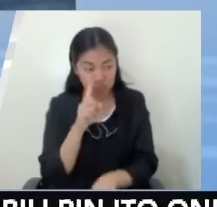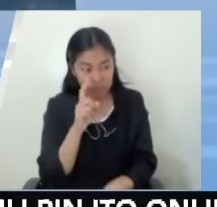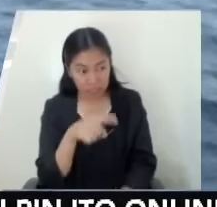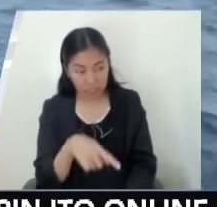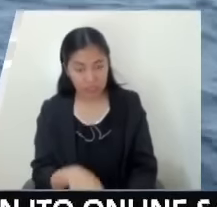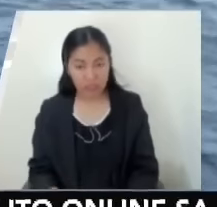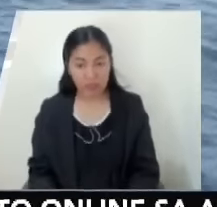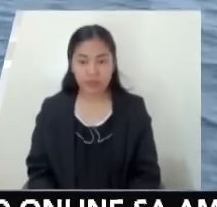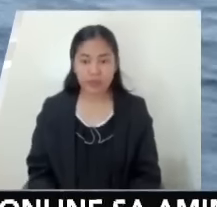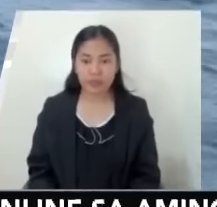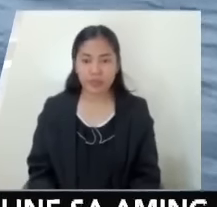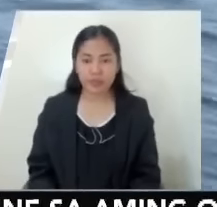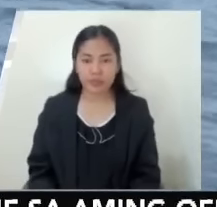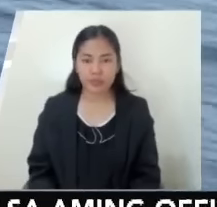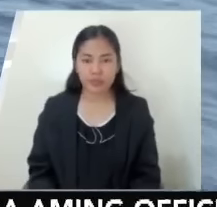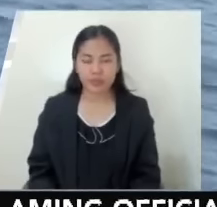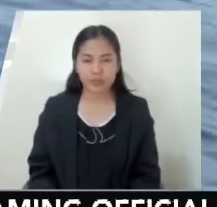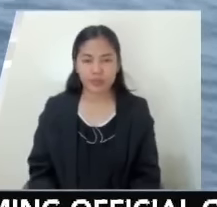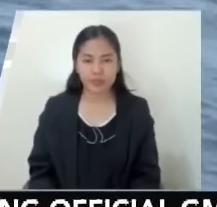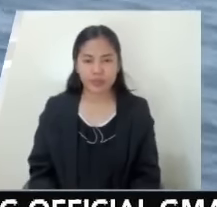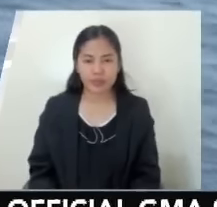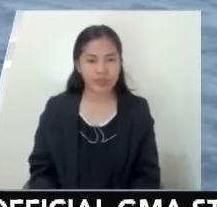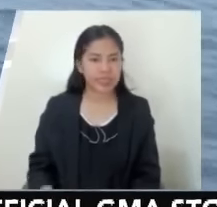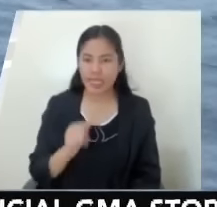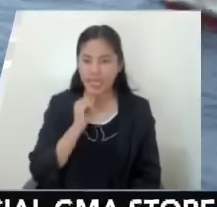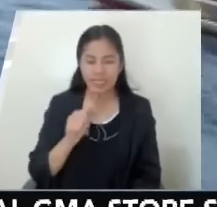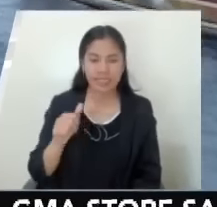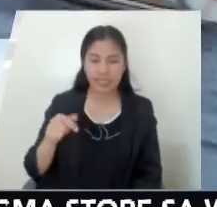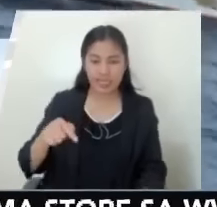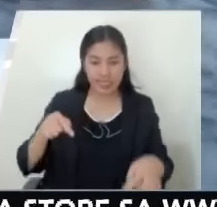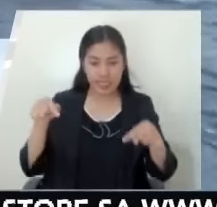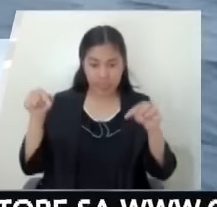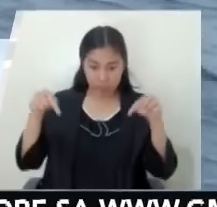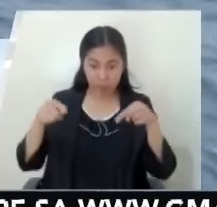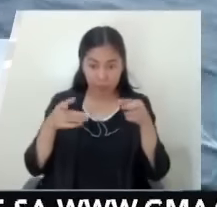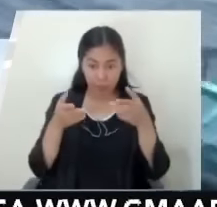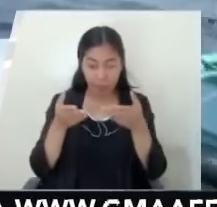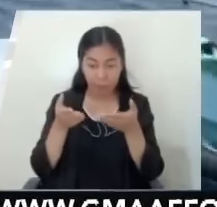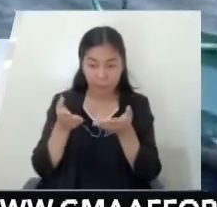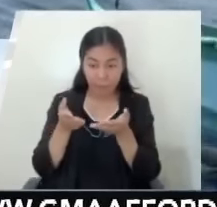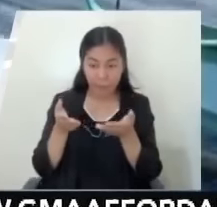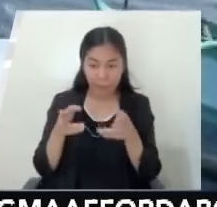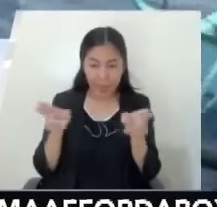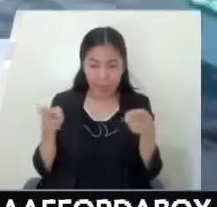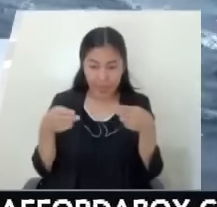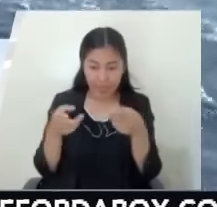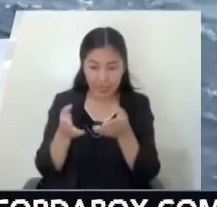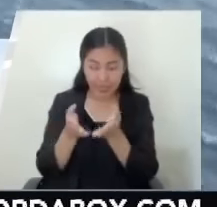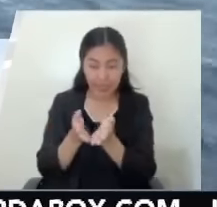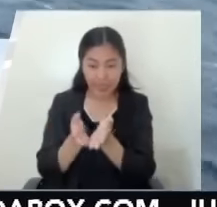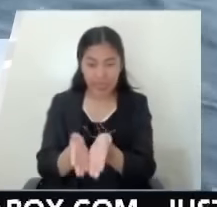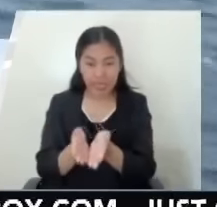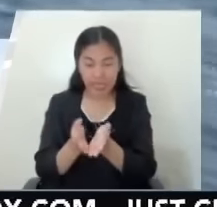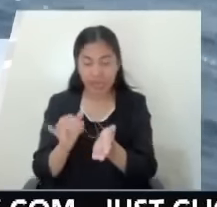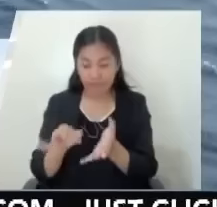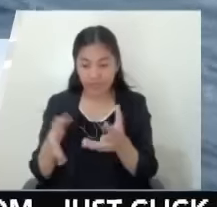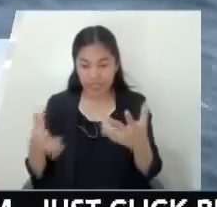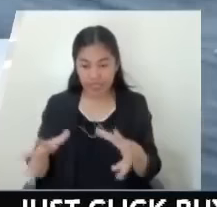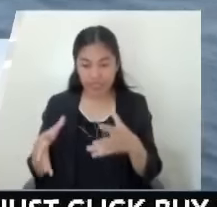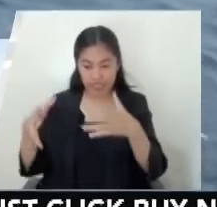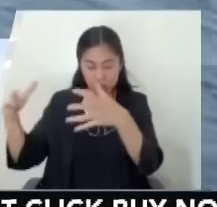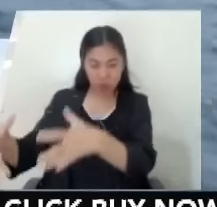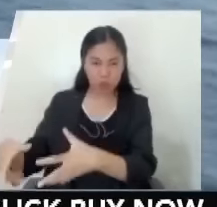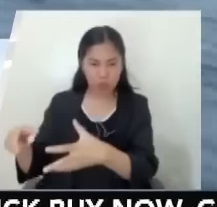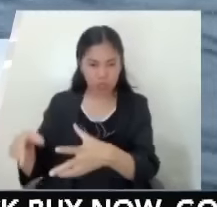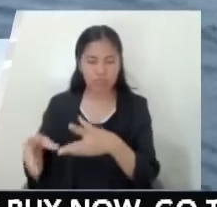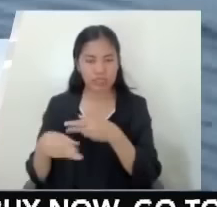Hindi na. Itong mga maliliit pagkabigay ng pagkalatag ng boya at saka yung pagbibigay ng supply, ang sabi sa